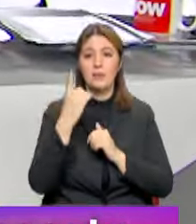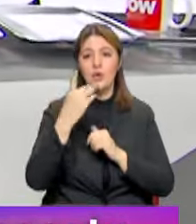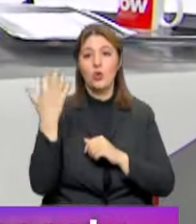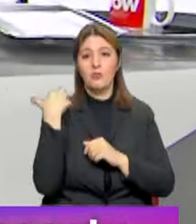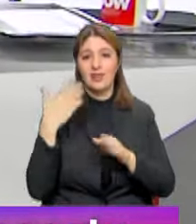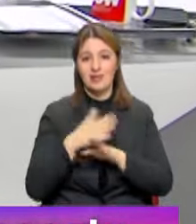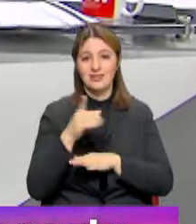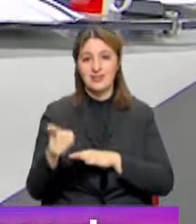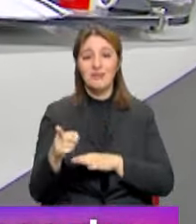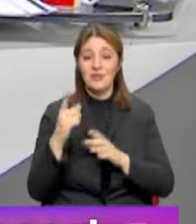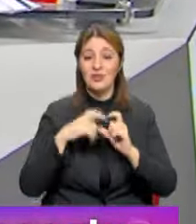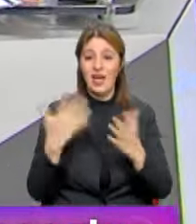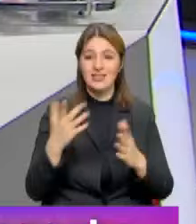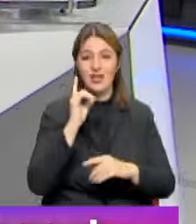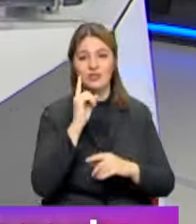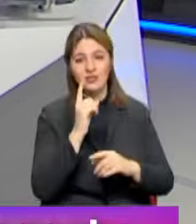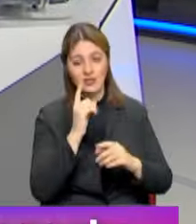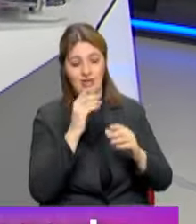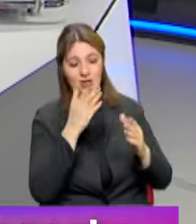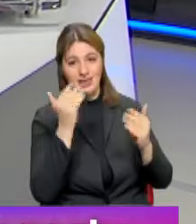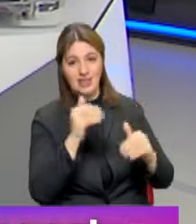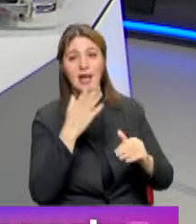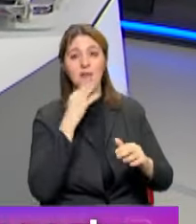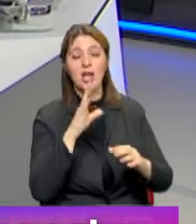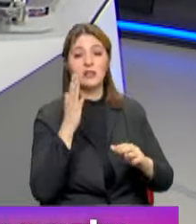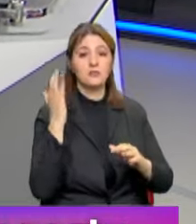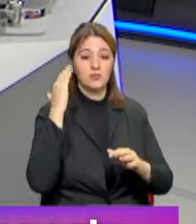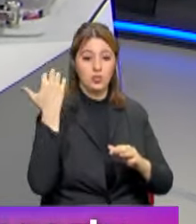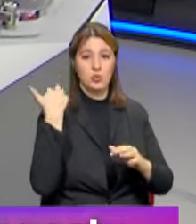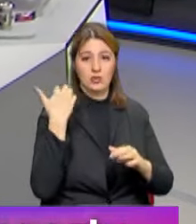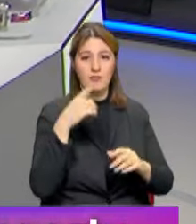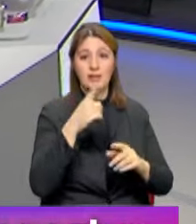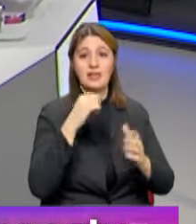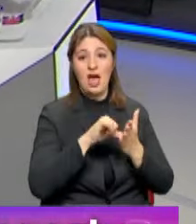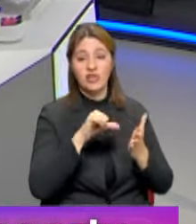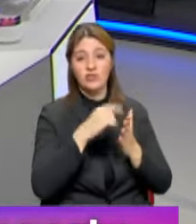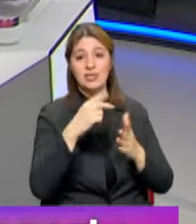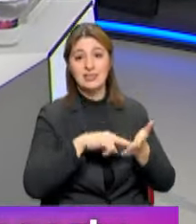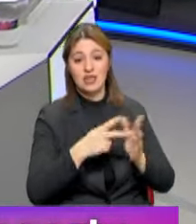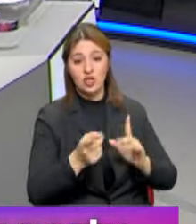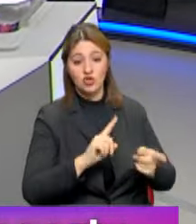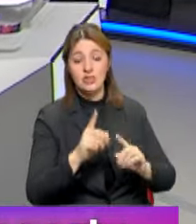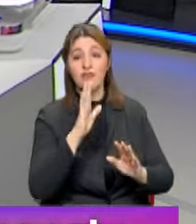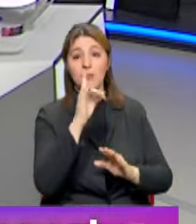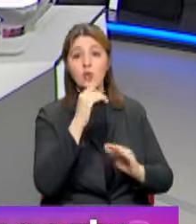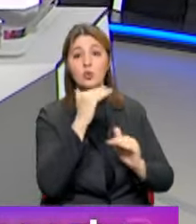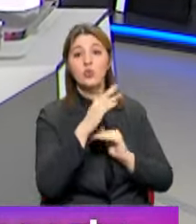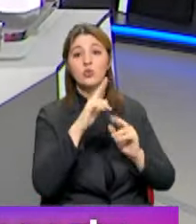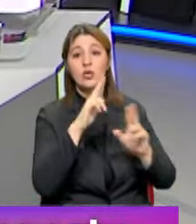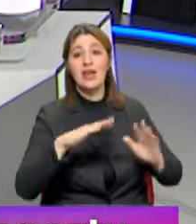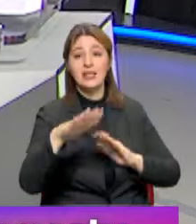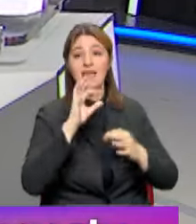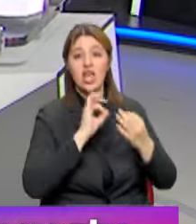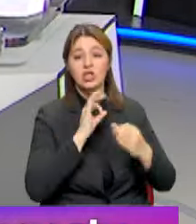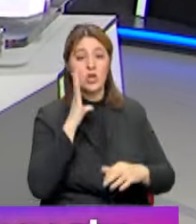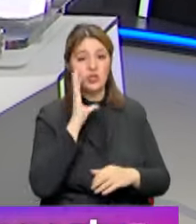komutan Günaydın efendim Hoş geldiniz emekli Tuğ General bir tarihçi bir stratejist bir uluslararası